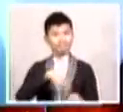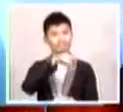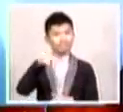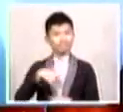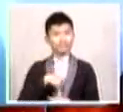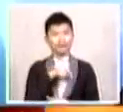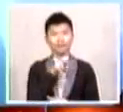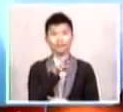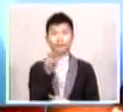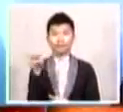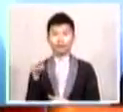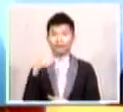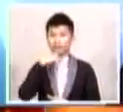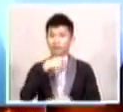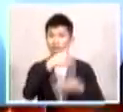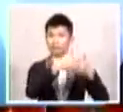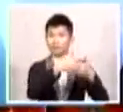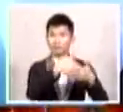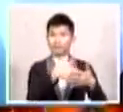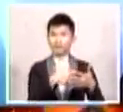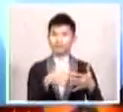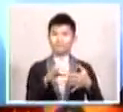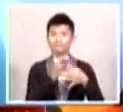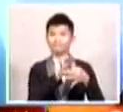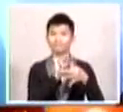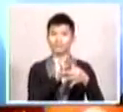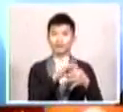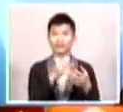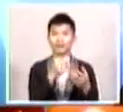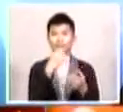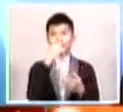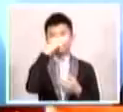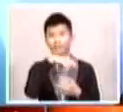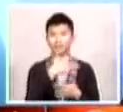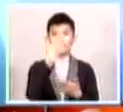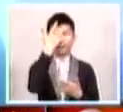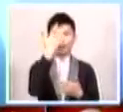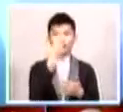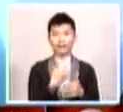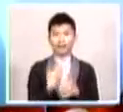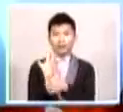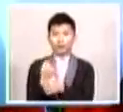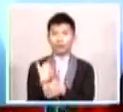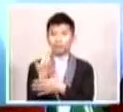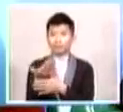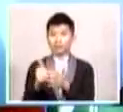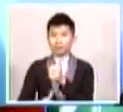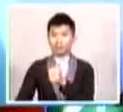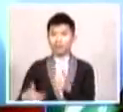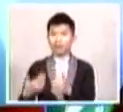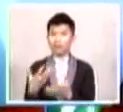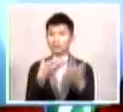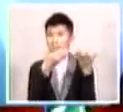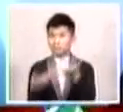把这样的两岸关系遗产再留给现在没有主导权的年轻世代去继承